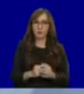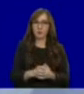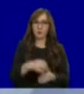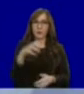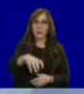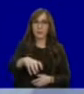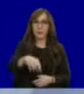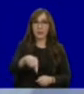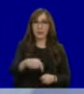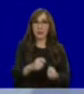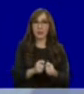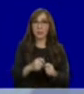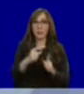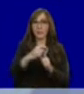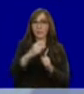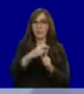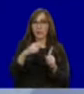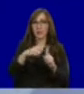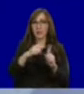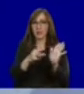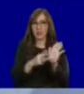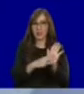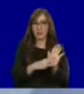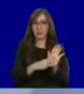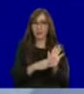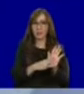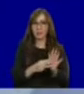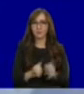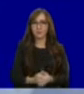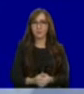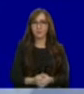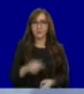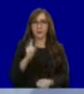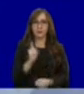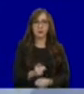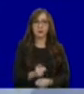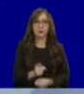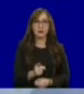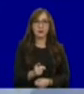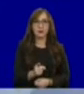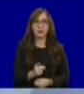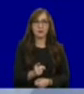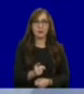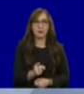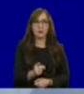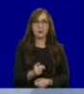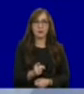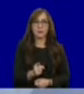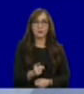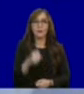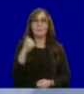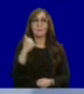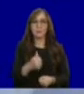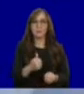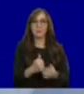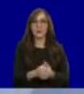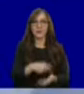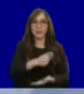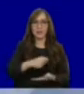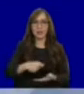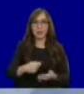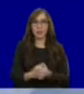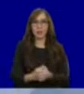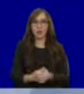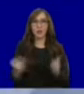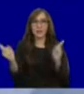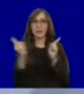melakukan PPKM atau pembatasan dalam skala mikro, itu juga diperbolehkan pembelajaran tatap mukanya diberhentikan